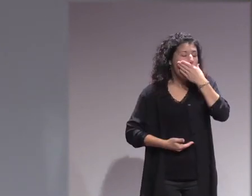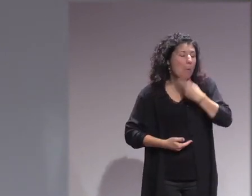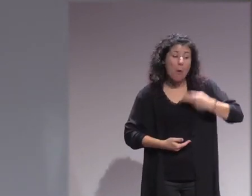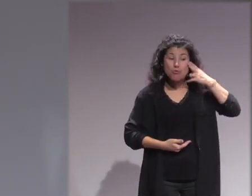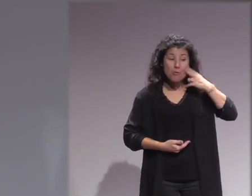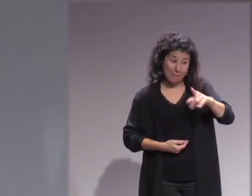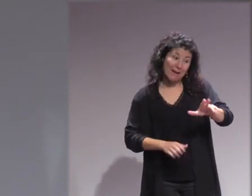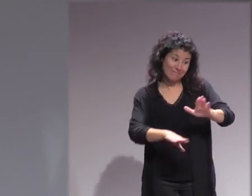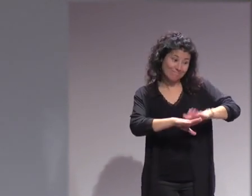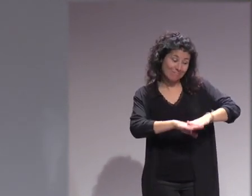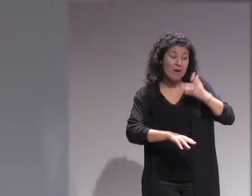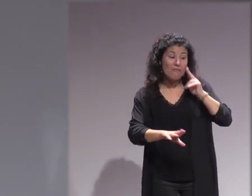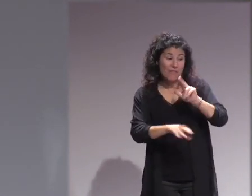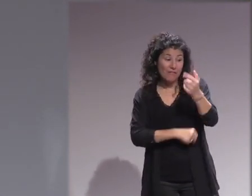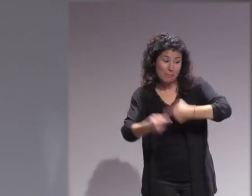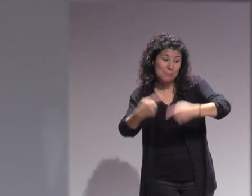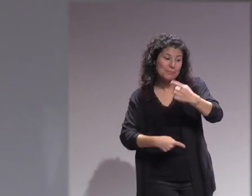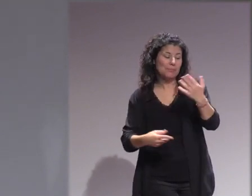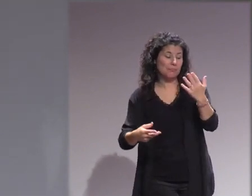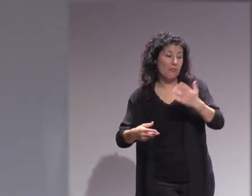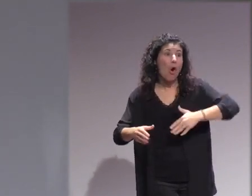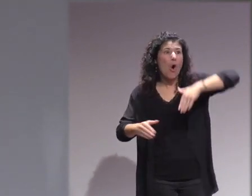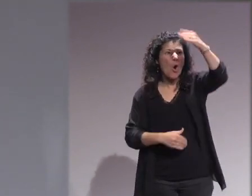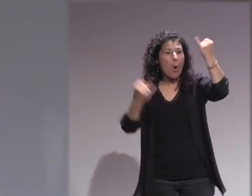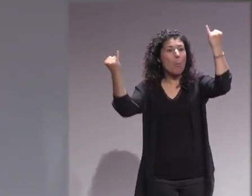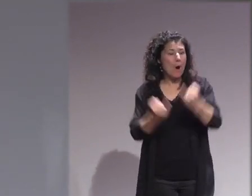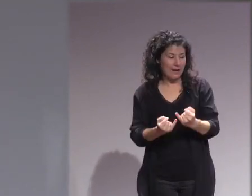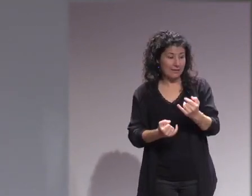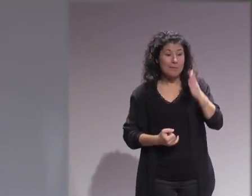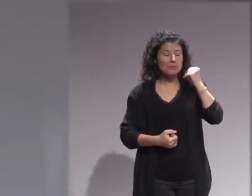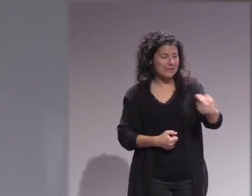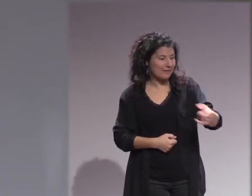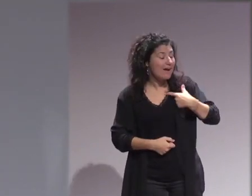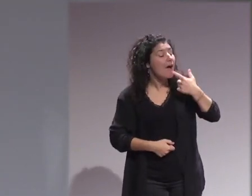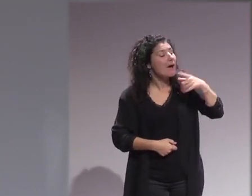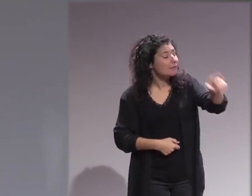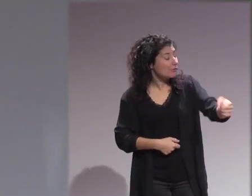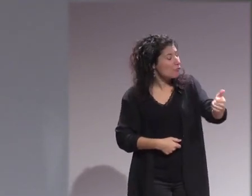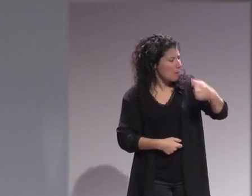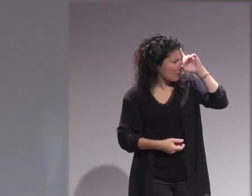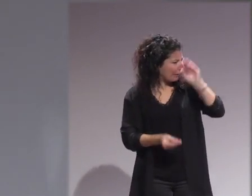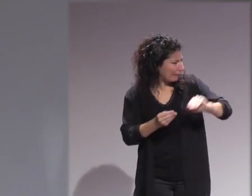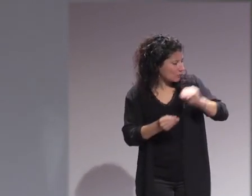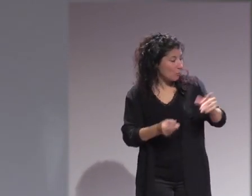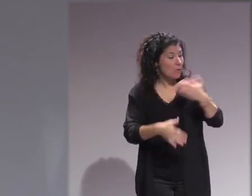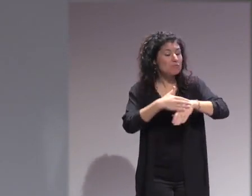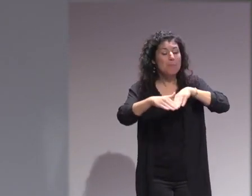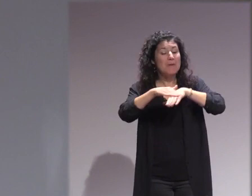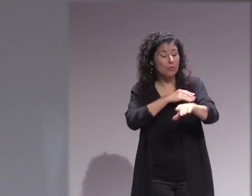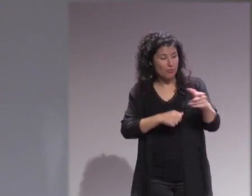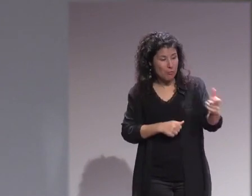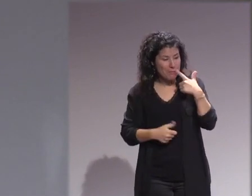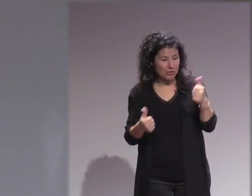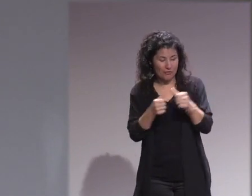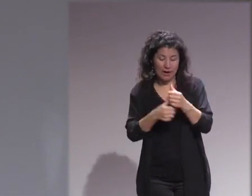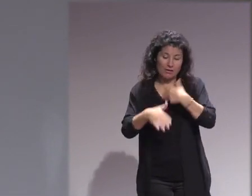provocation? C'était « Posez-vous la question, est-ce que vous tenez votre sac près de vous dans le métro quand un noir s'assied à côté de vous? Est-ce que vous fréquentez des personnes noires? Est-ce que vous